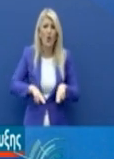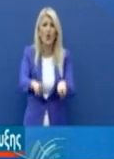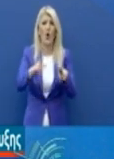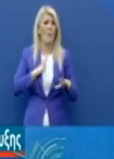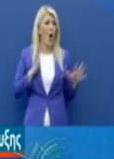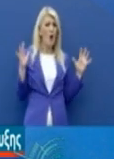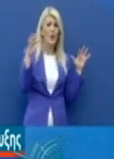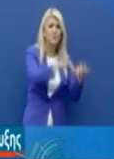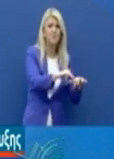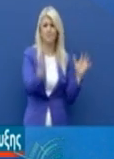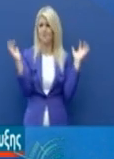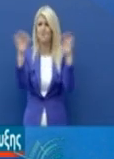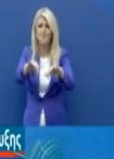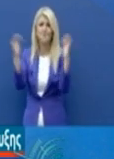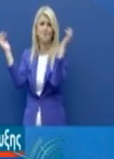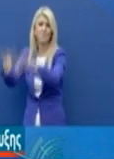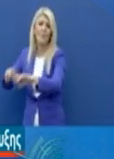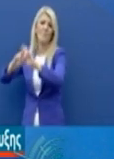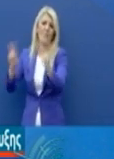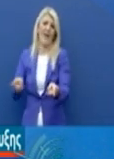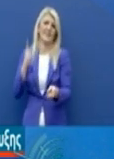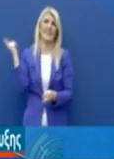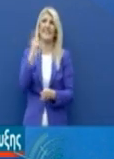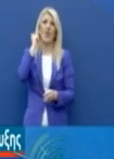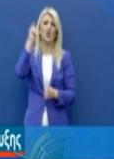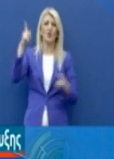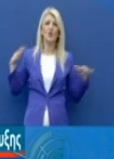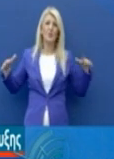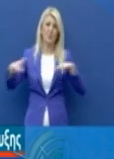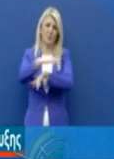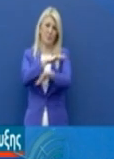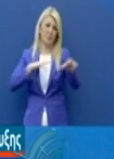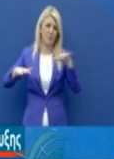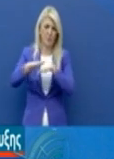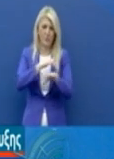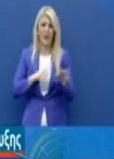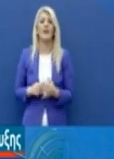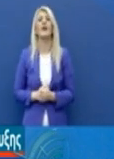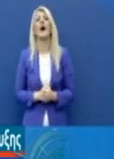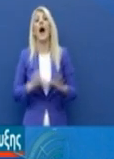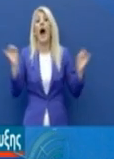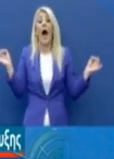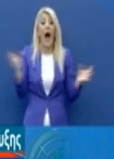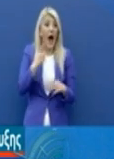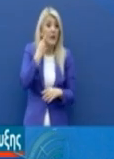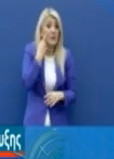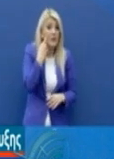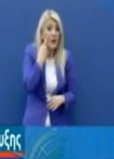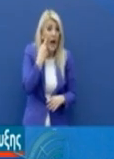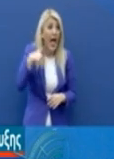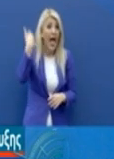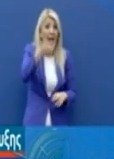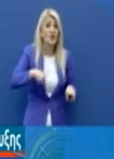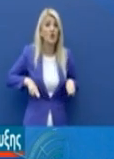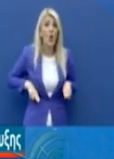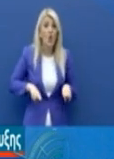δρόμους έξω από τα καταστήματα. Εάν η κοινωνική κινητικότητα είναι μεγάλη, ακόμα και έξω στους δρόμους, ο ιός